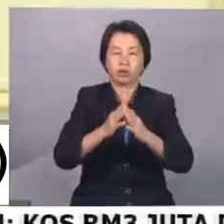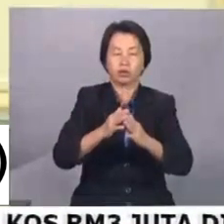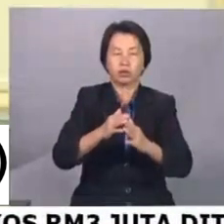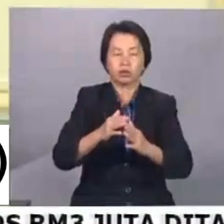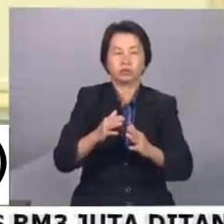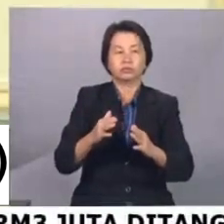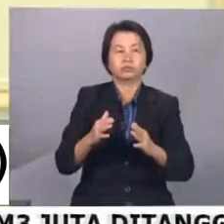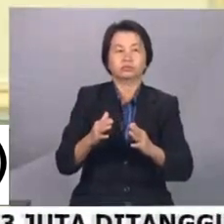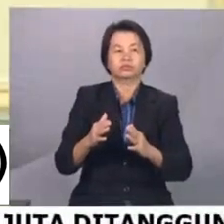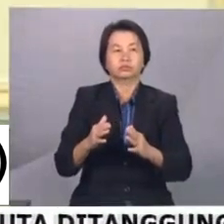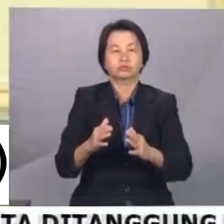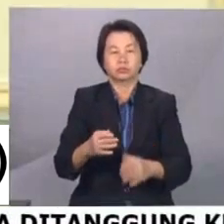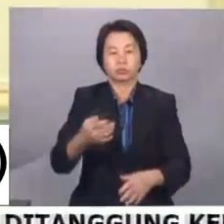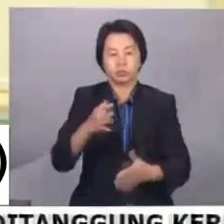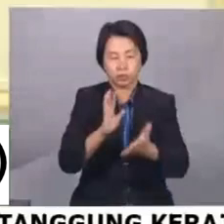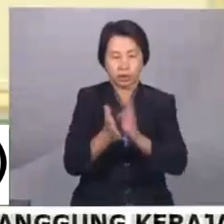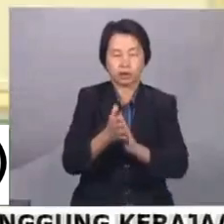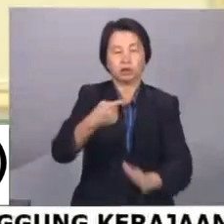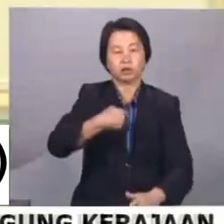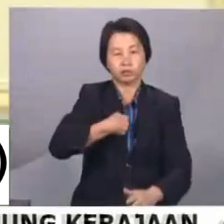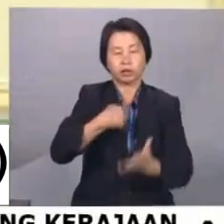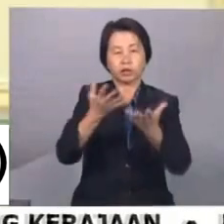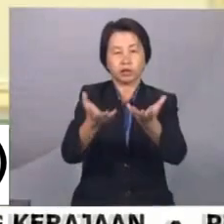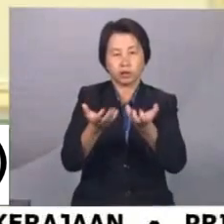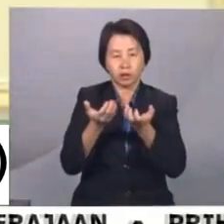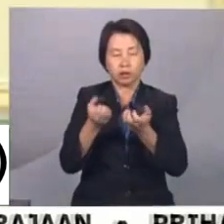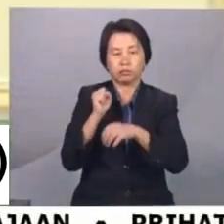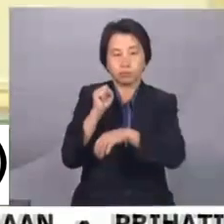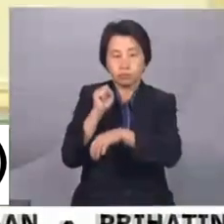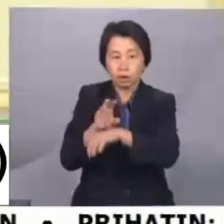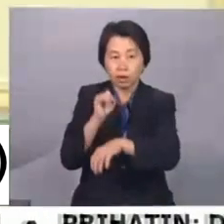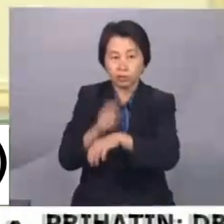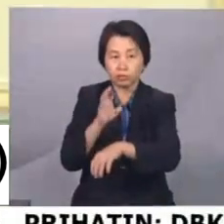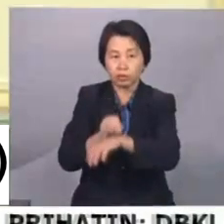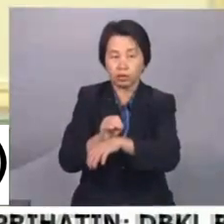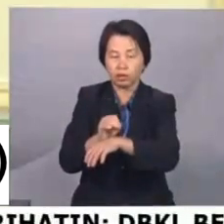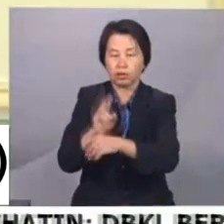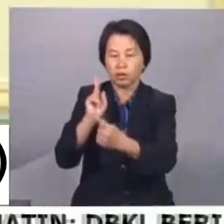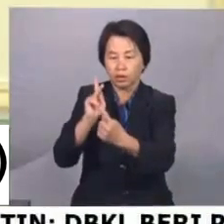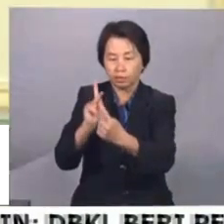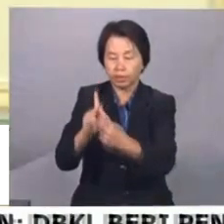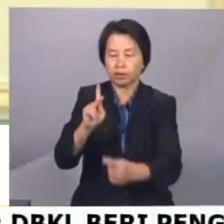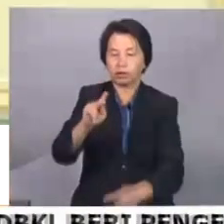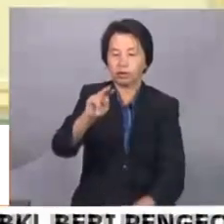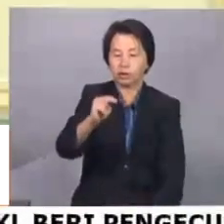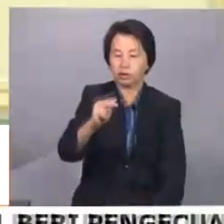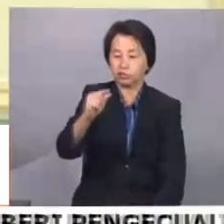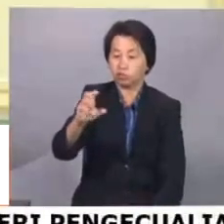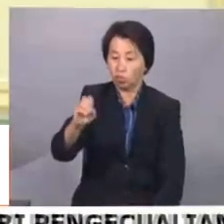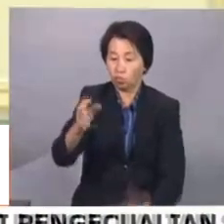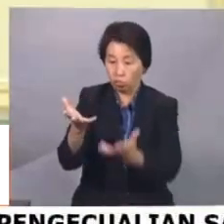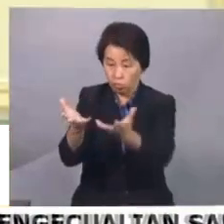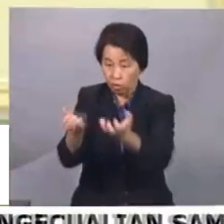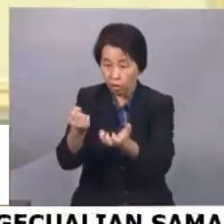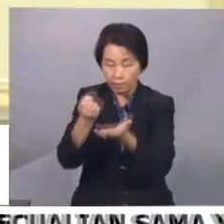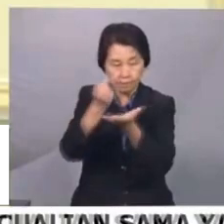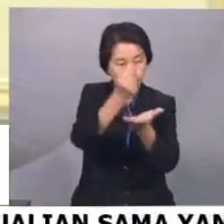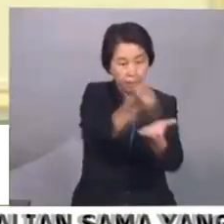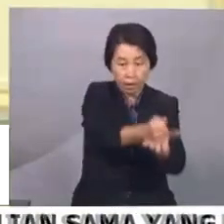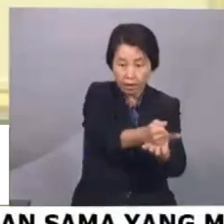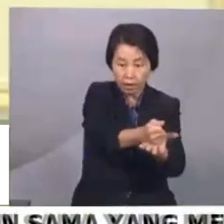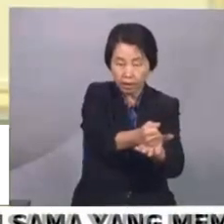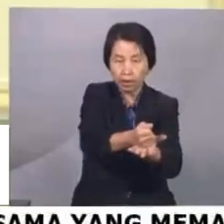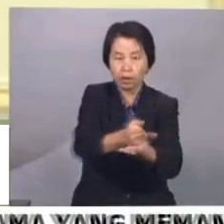itu, saya ingin menasihatkan kepada NGO-NGO yang ingin membantu